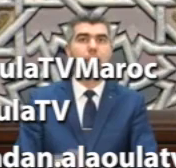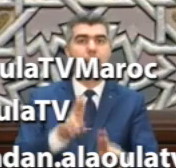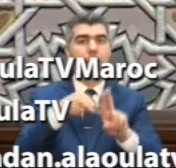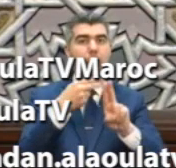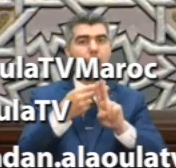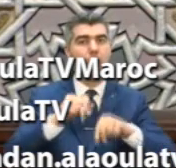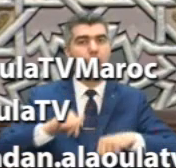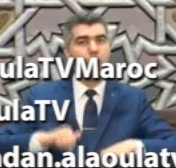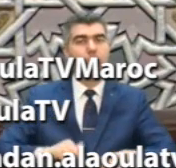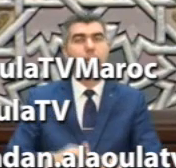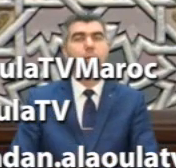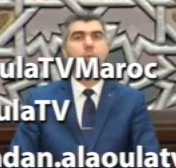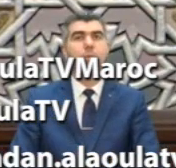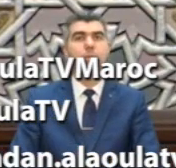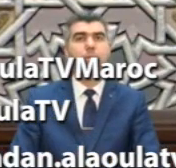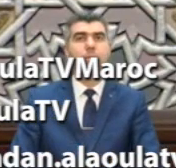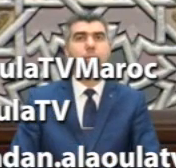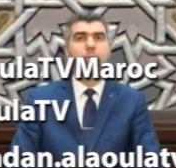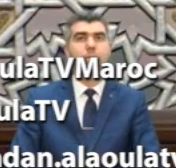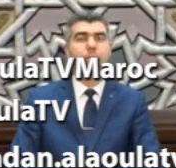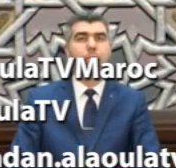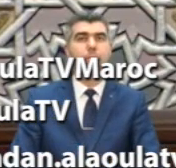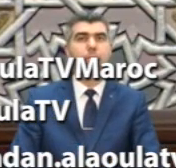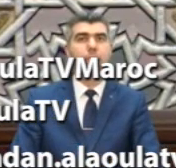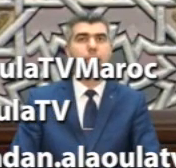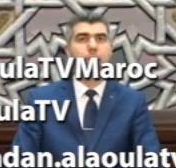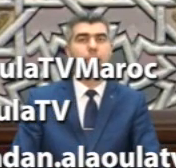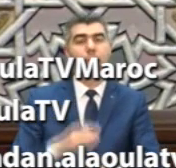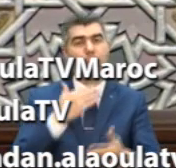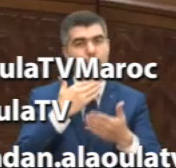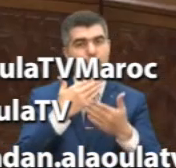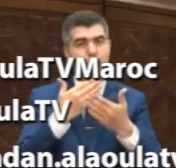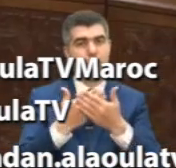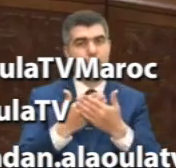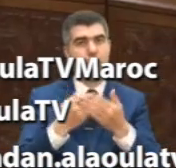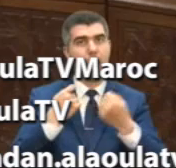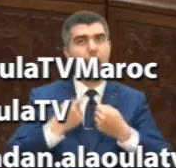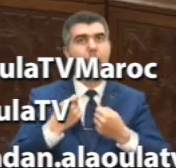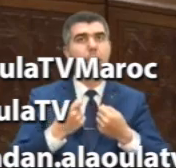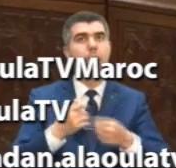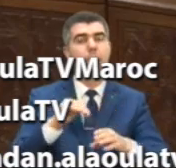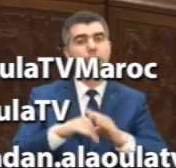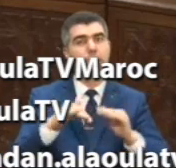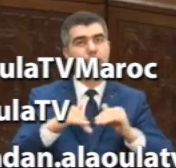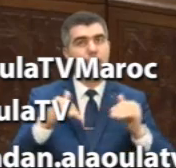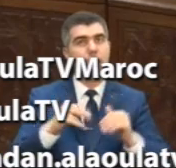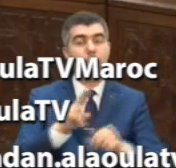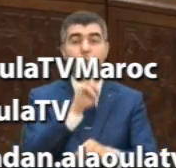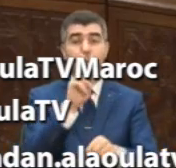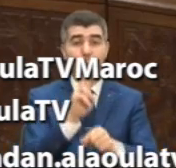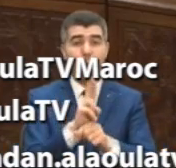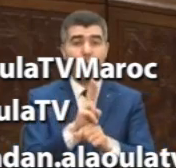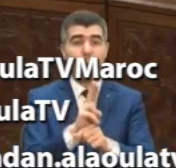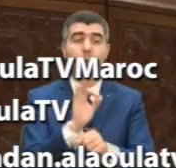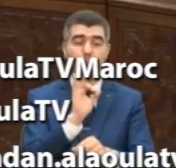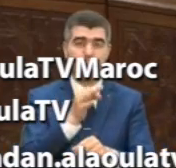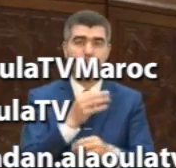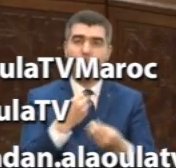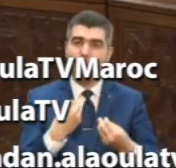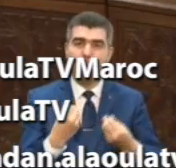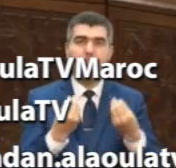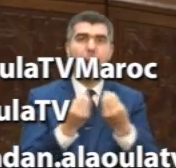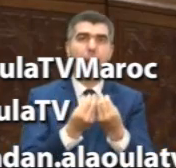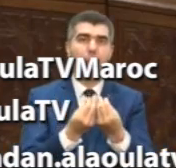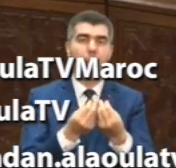تفضل السيد كاتب الدولة. سيد الرئيس، شكرا السيد النائب المحترم على طرح هذا السؤال واللي بالفعل هو سؤال مقلق. أنا معك،